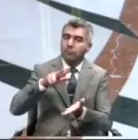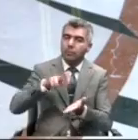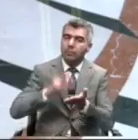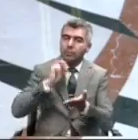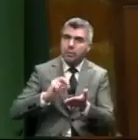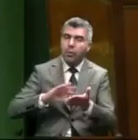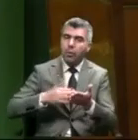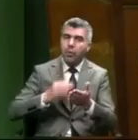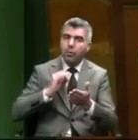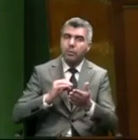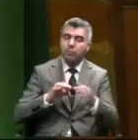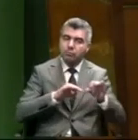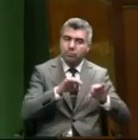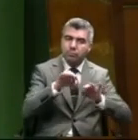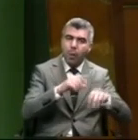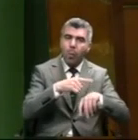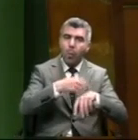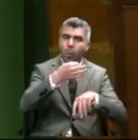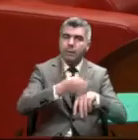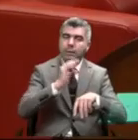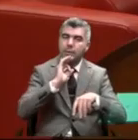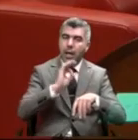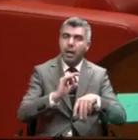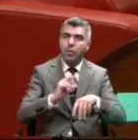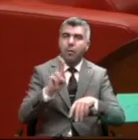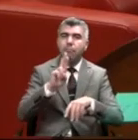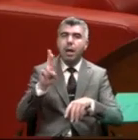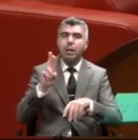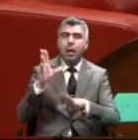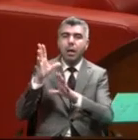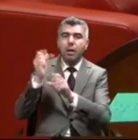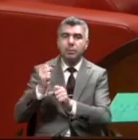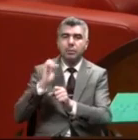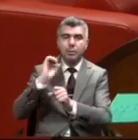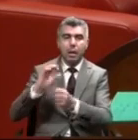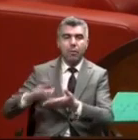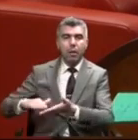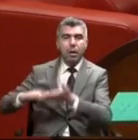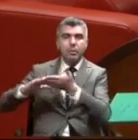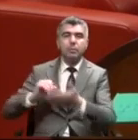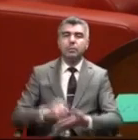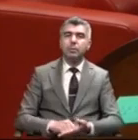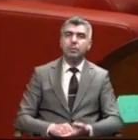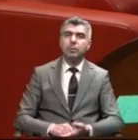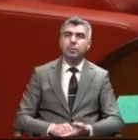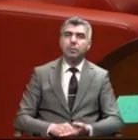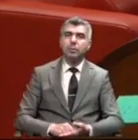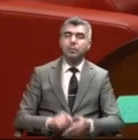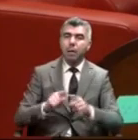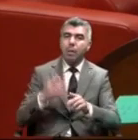وحدد اجندتها صاحب الجلاله الملك محمد السادس نصره الله في